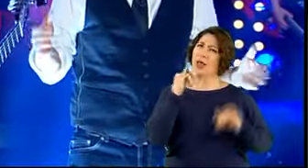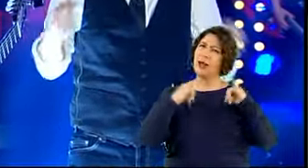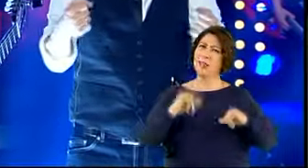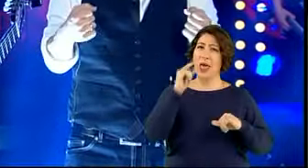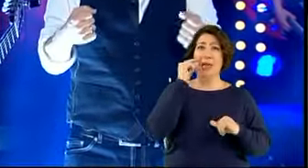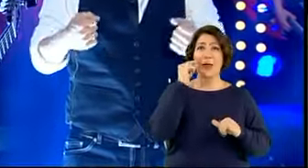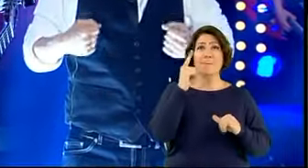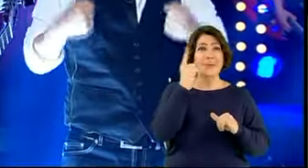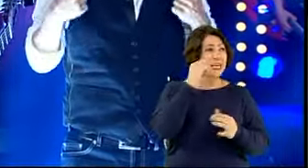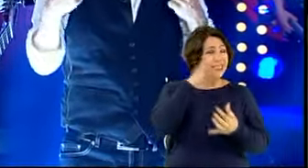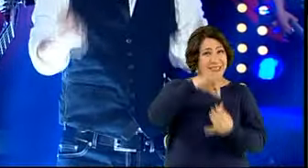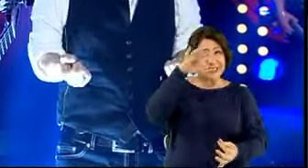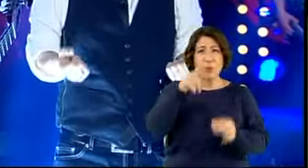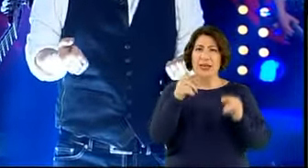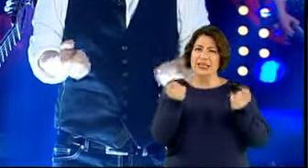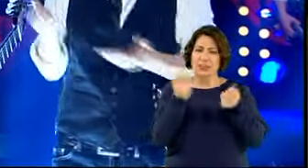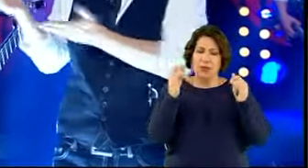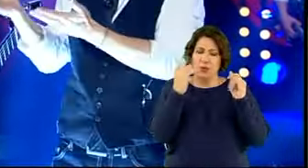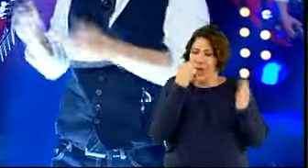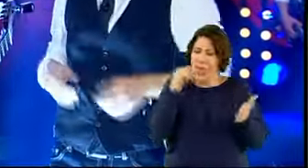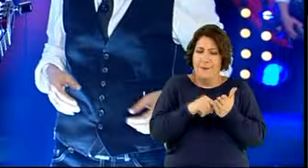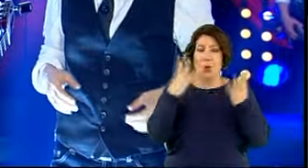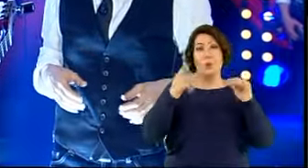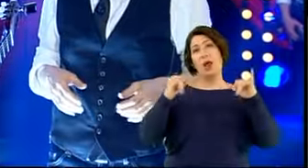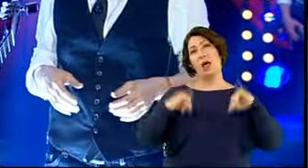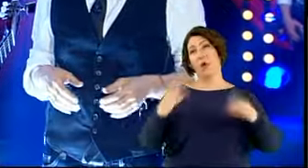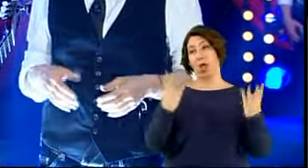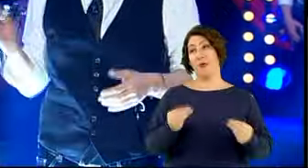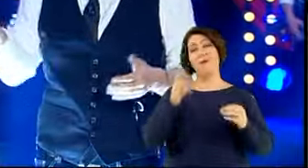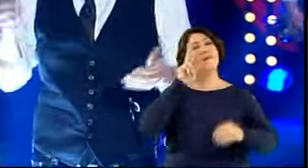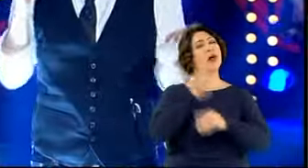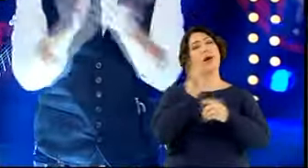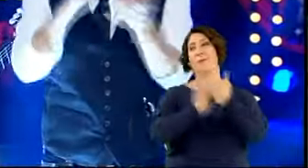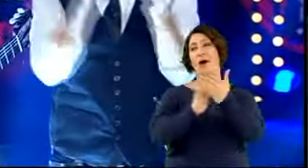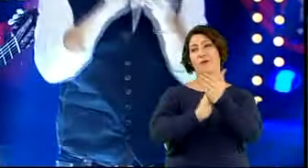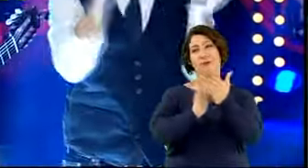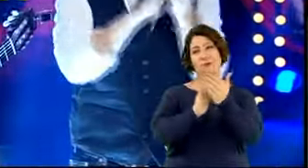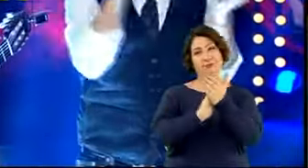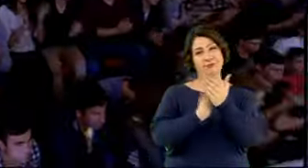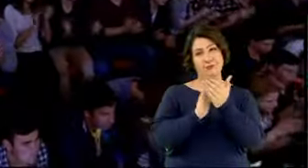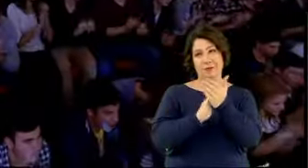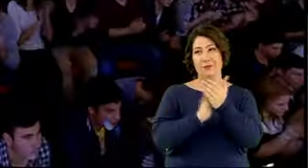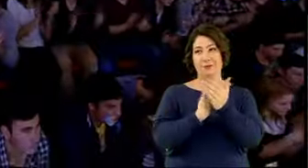bir adam. Bir insan kendi işinden o kadar emin olmalı ki bu kadar rahat olmalı. Vallahi bravo. Çok teşekkür ederim.